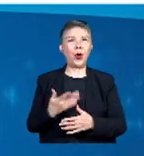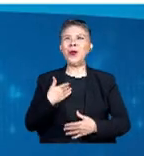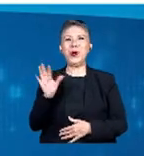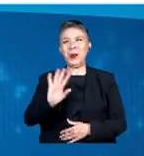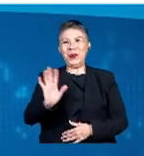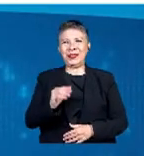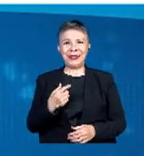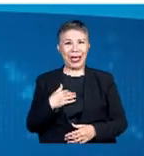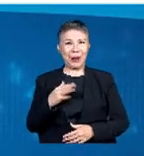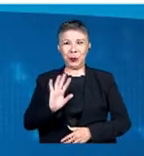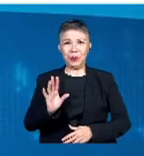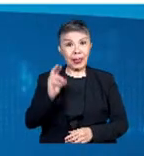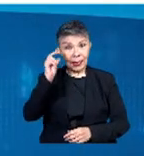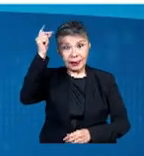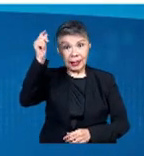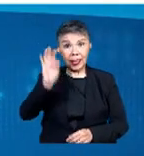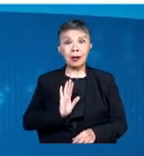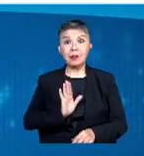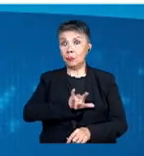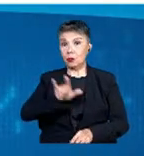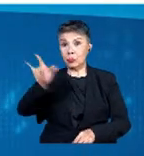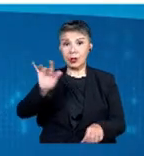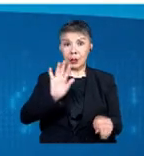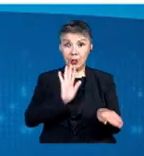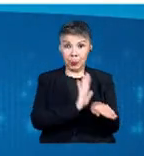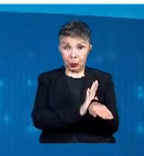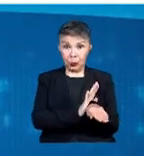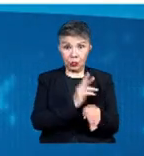Belum. Ada rencana mau ke sana, Mbak Angki?